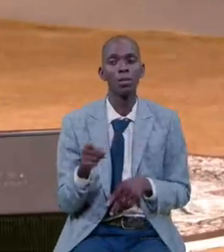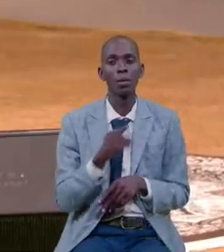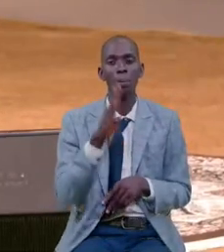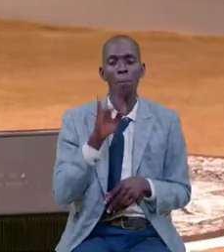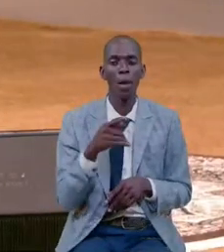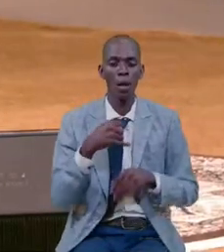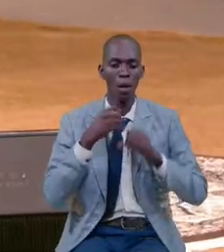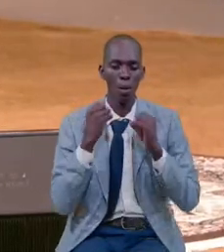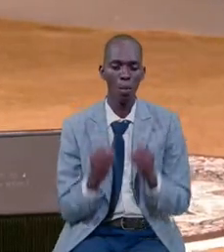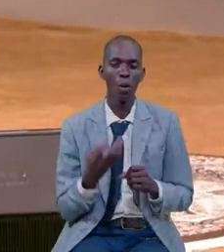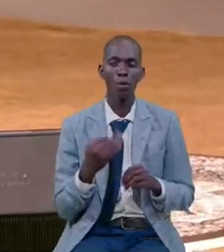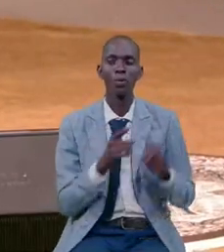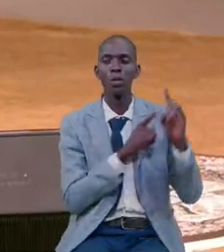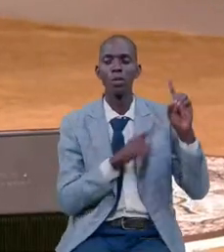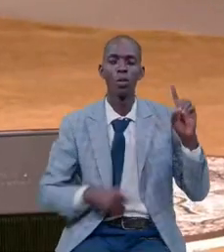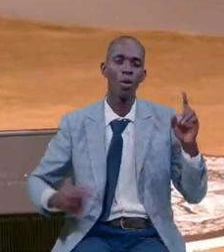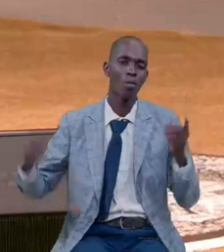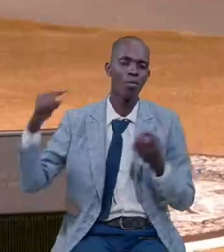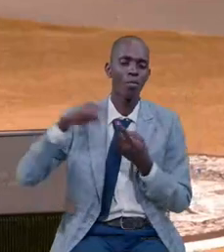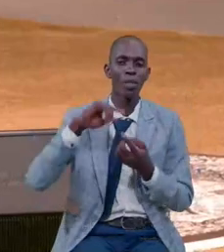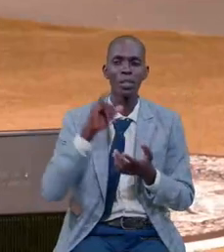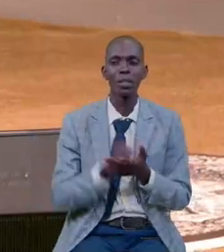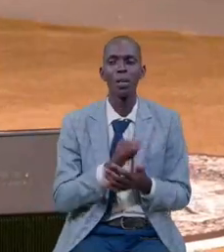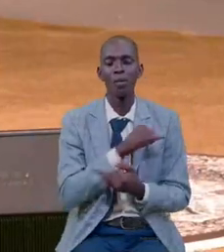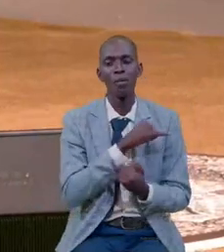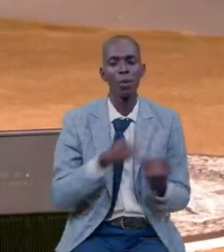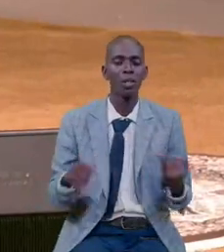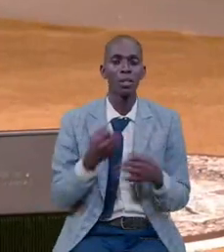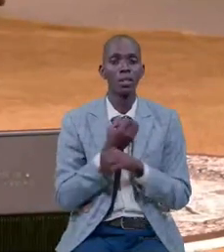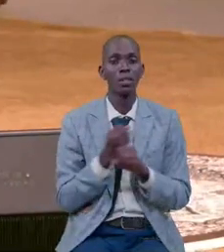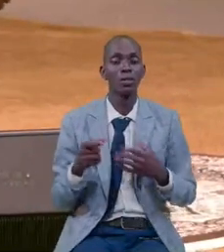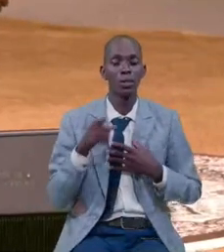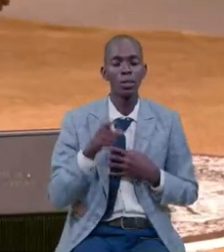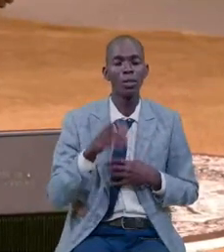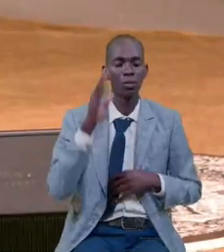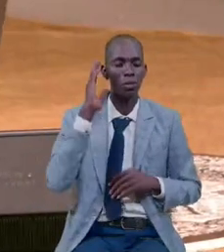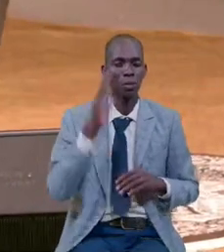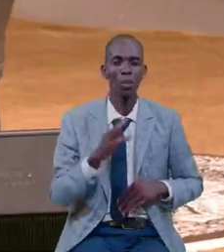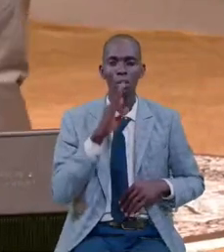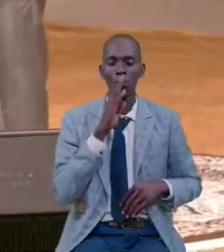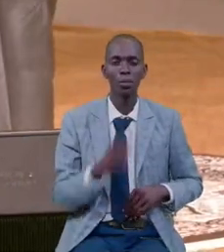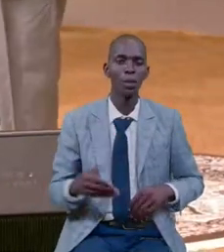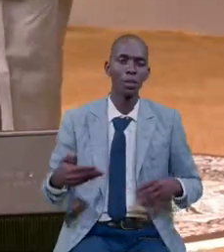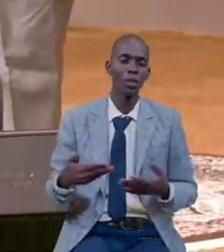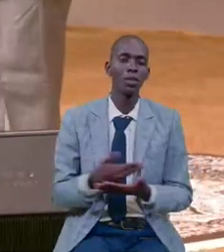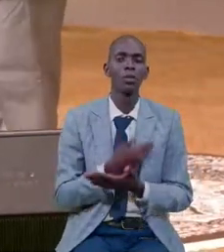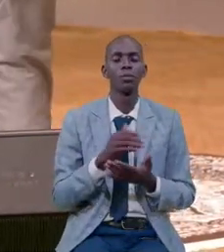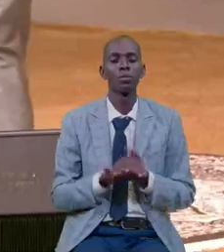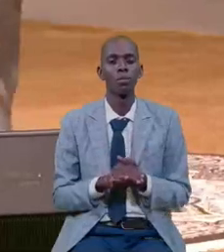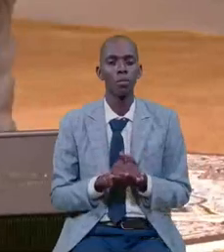du Seigneur jusqu'à ce salut final, alors qu'il sera révélé. Alors ils